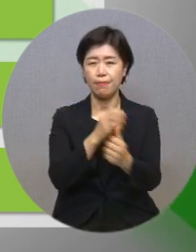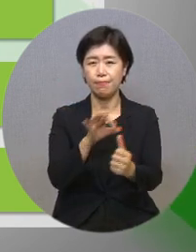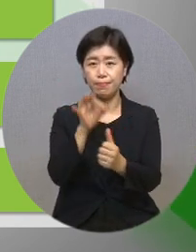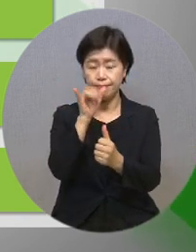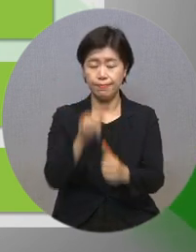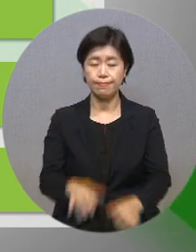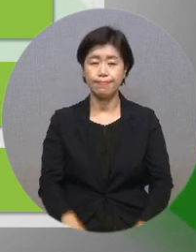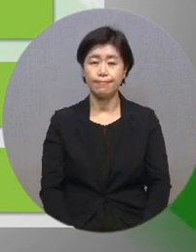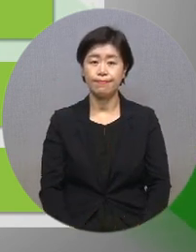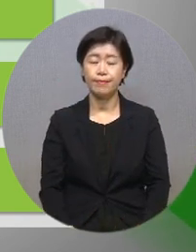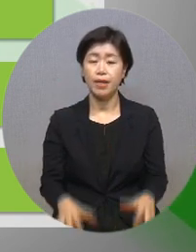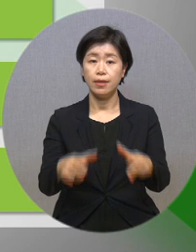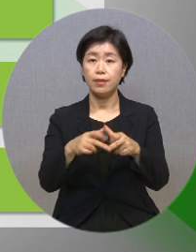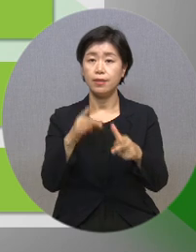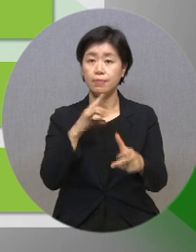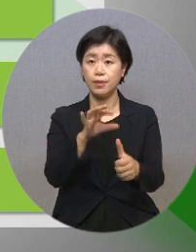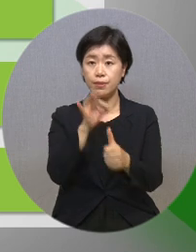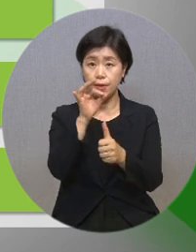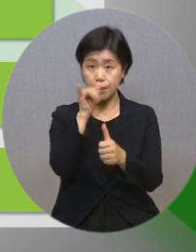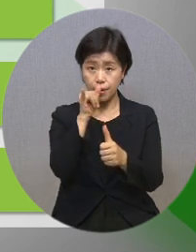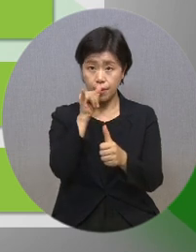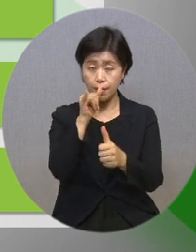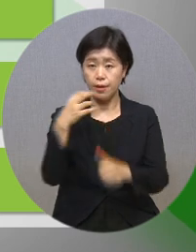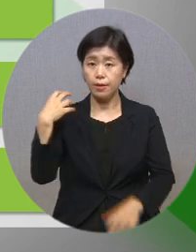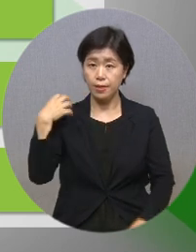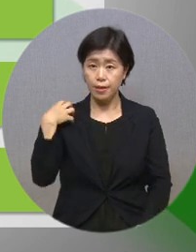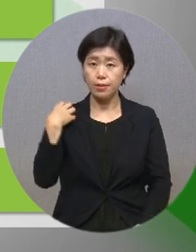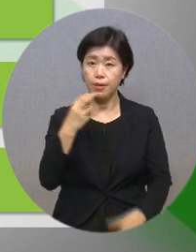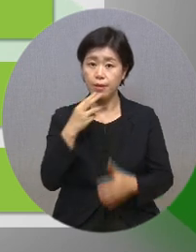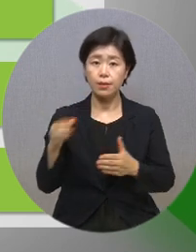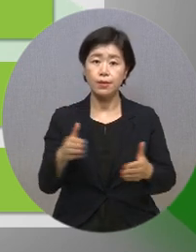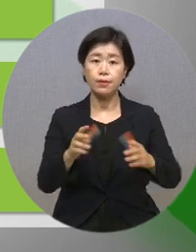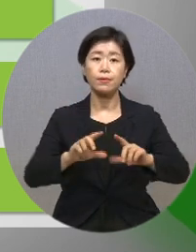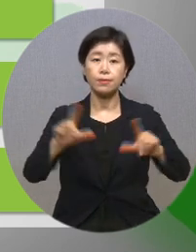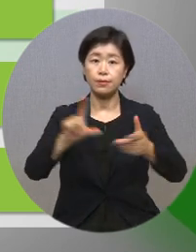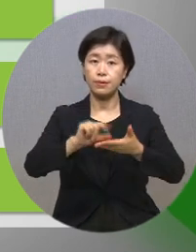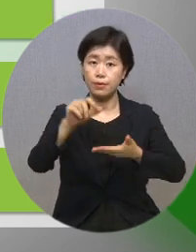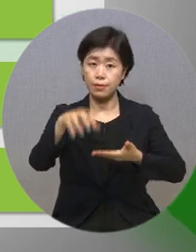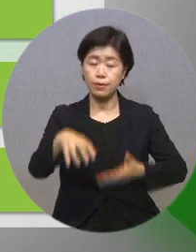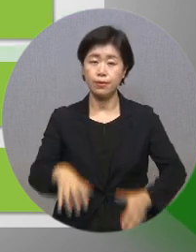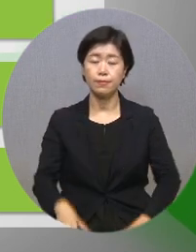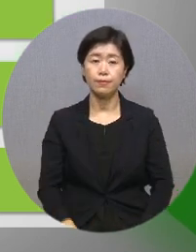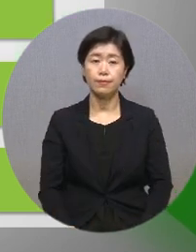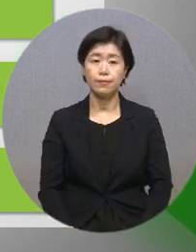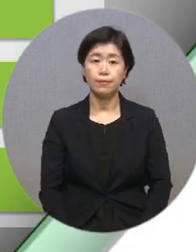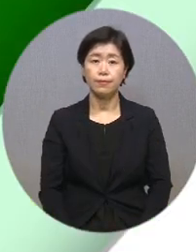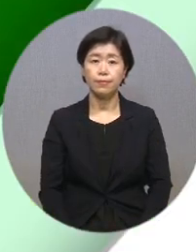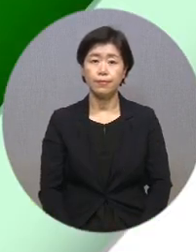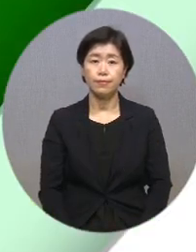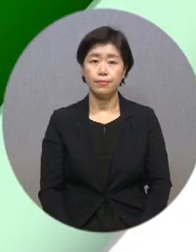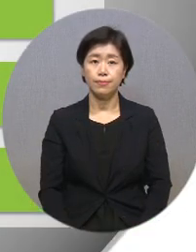모집합니다. 장애인만 채용하며 담당지사는 경기 동부지사입니다.